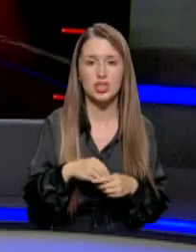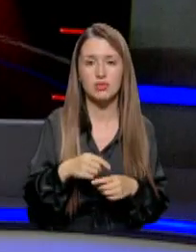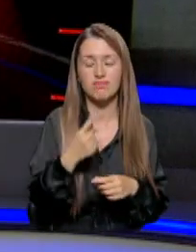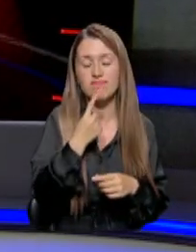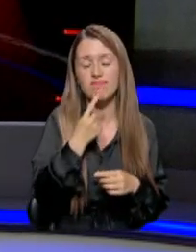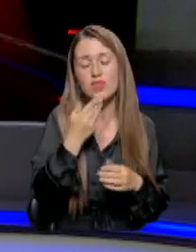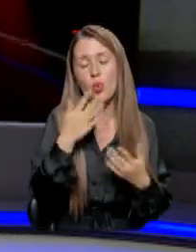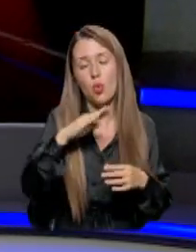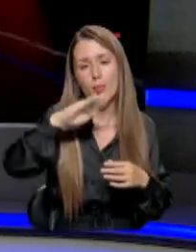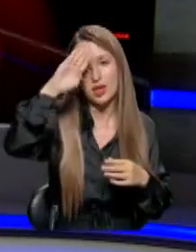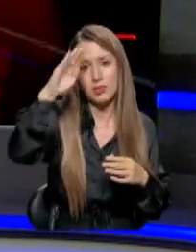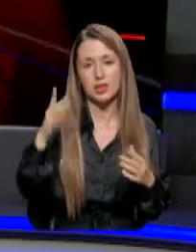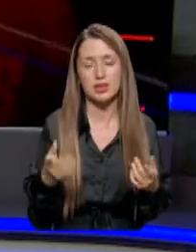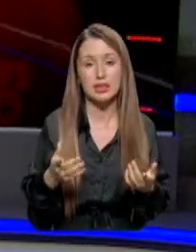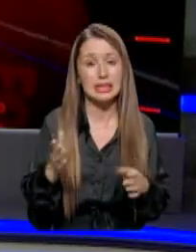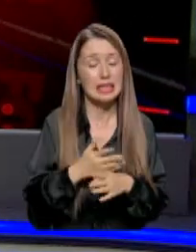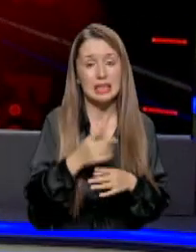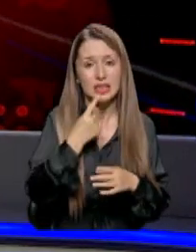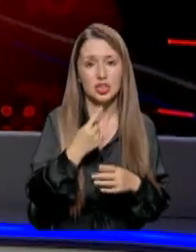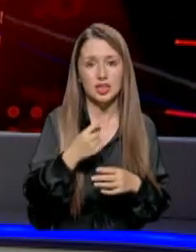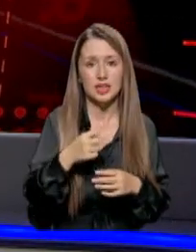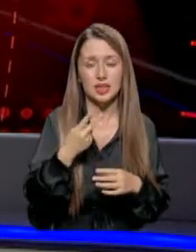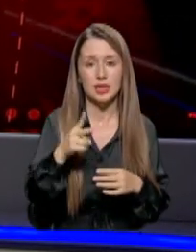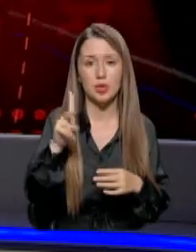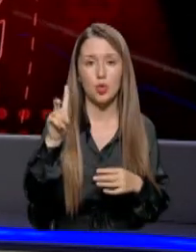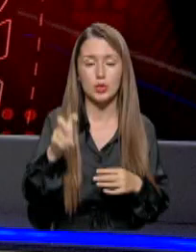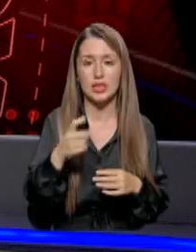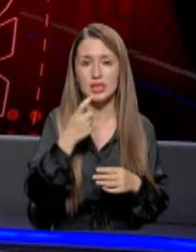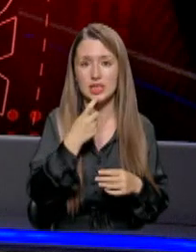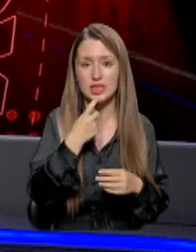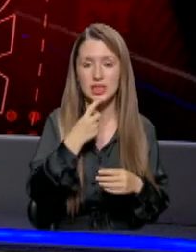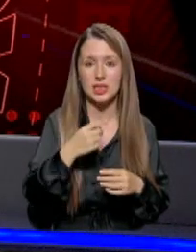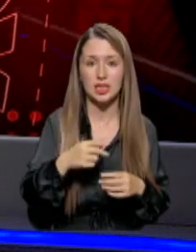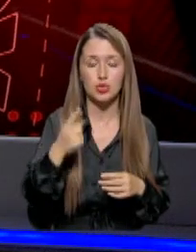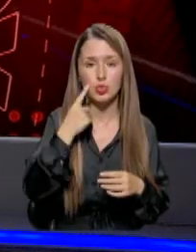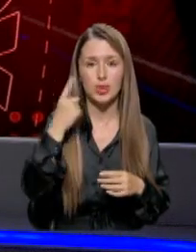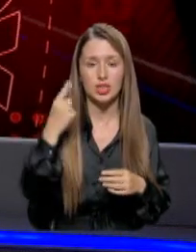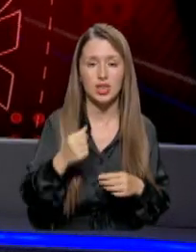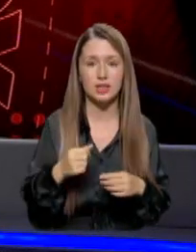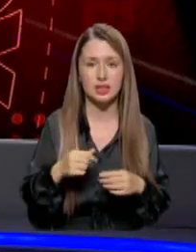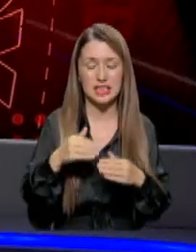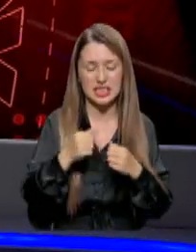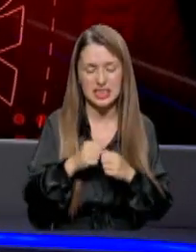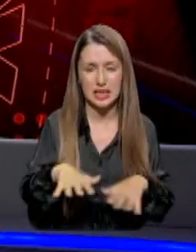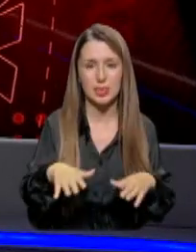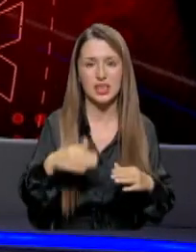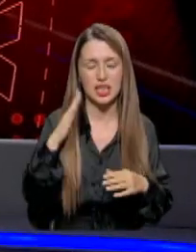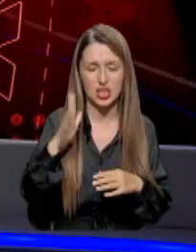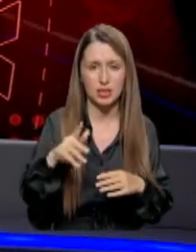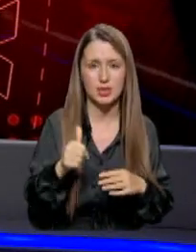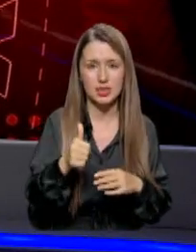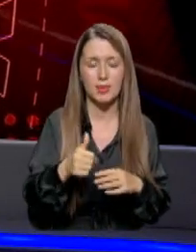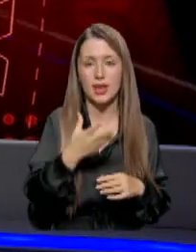bu bayramın artık. Neden diyeceksiniz? Çünkü 2018 yılında bu Cumhurbaşkanlığı hükümet sistemine geçtiğimiz dönemde